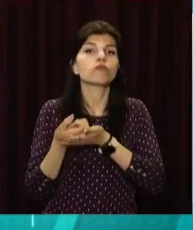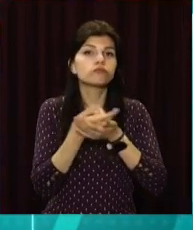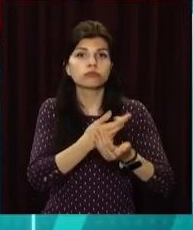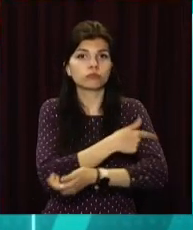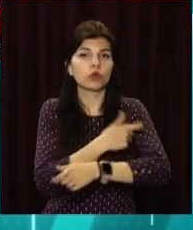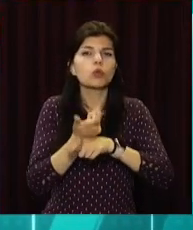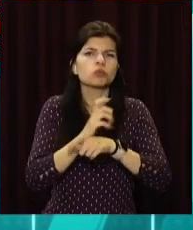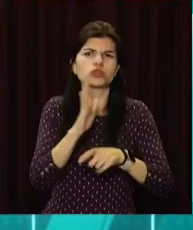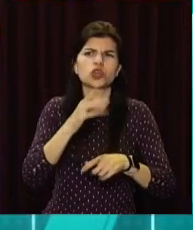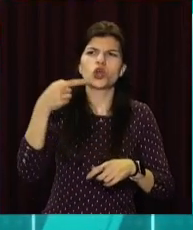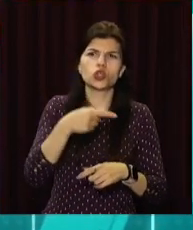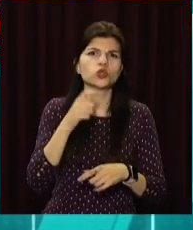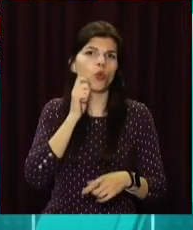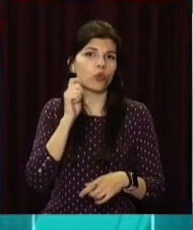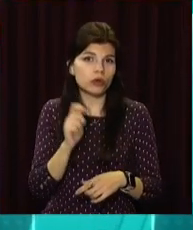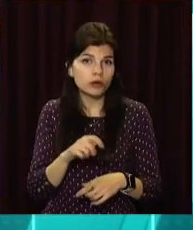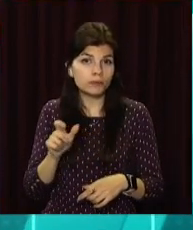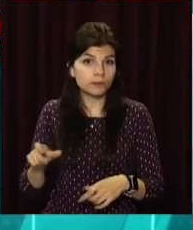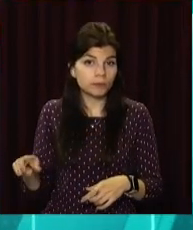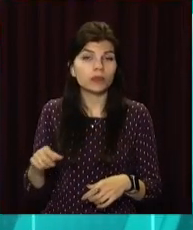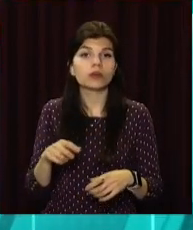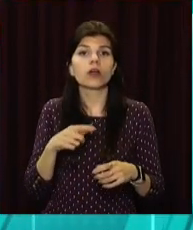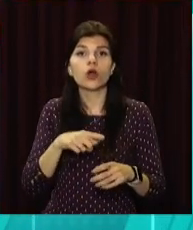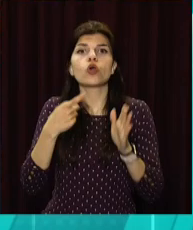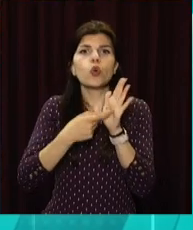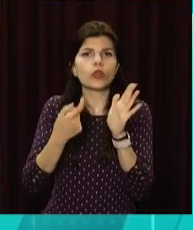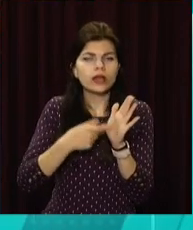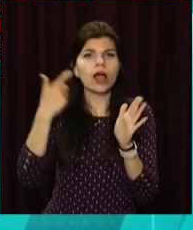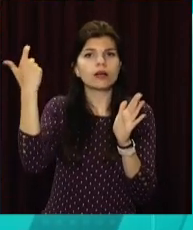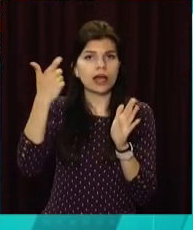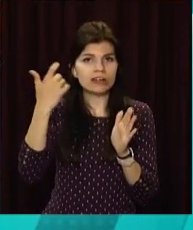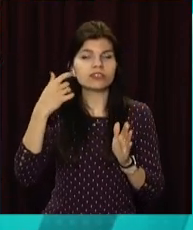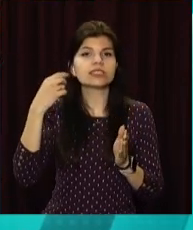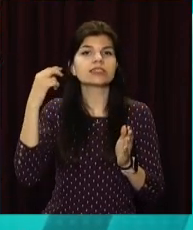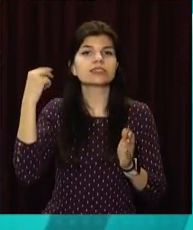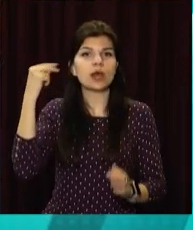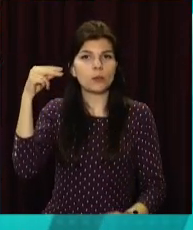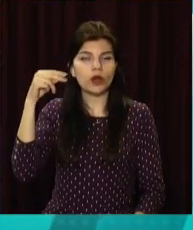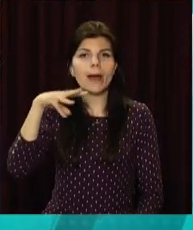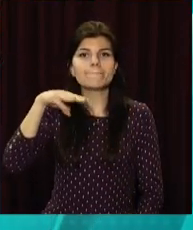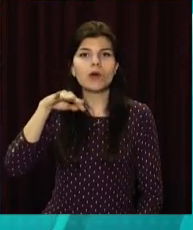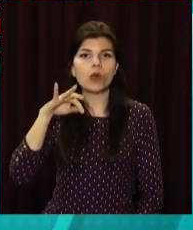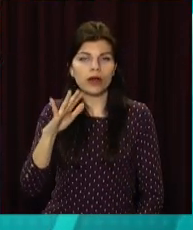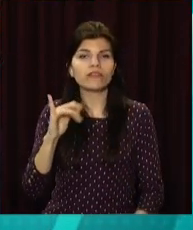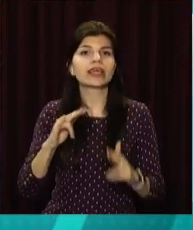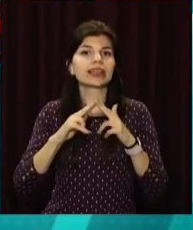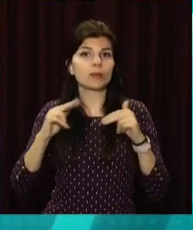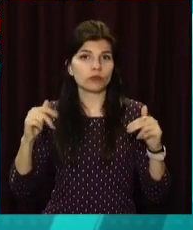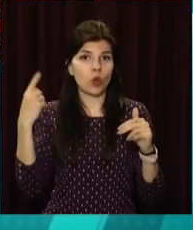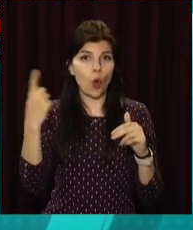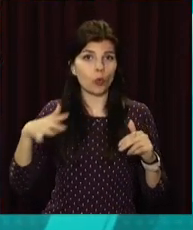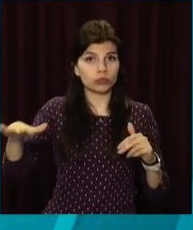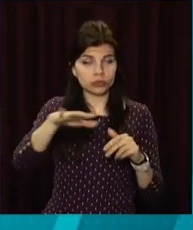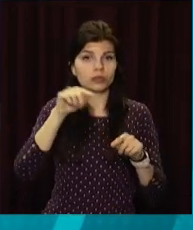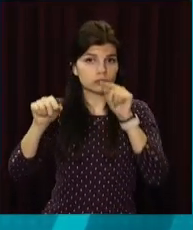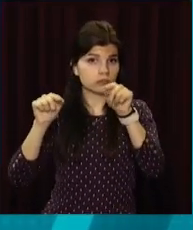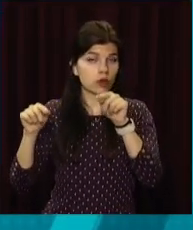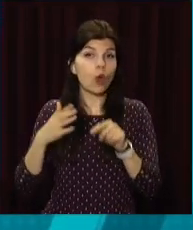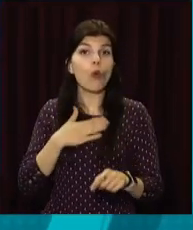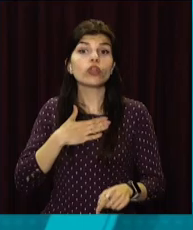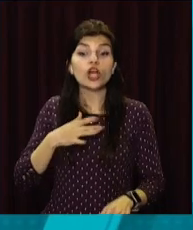Ушпиталили більше як 1000 українців. В антилідерах Донецька, Харківська, Запорізька, Миколаївська та Дніпропетровська області. У